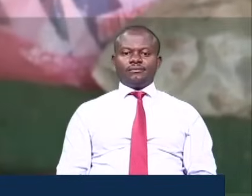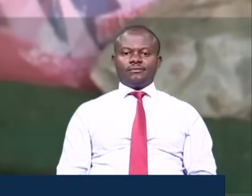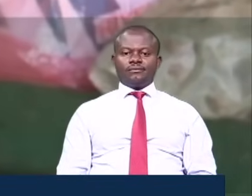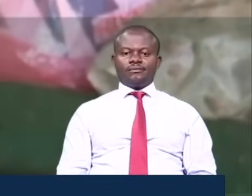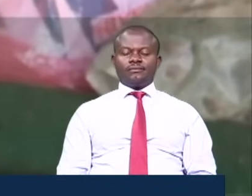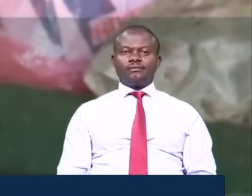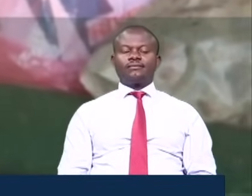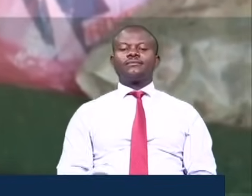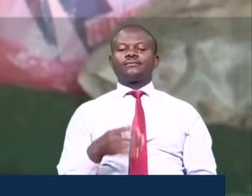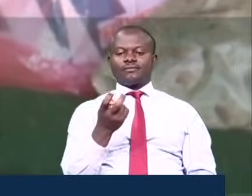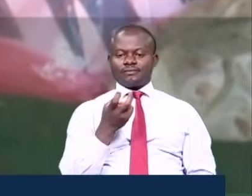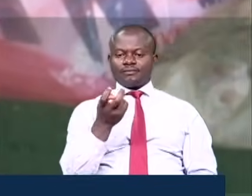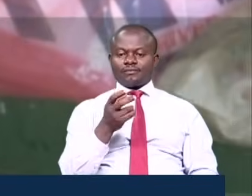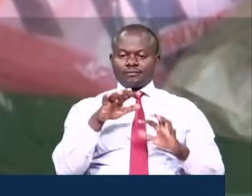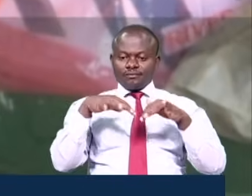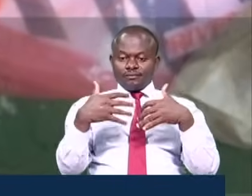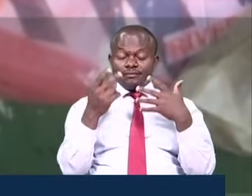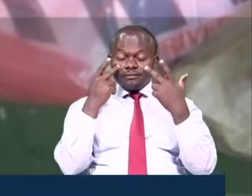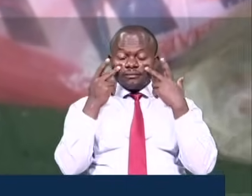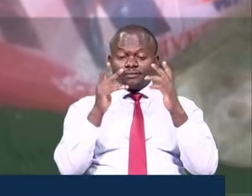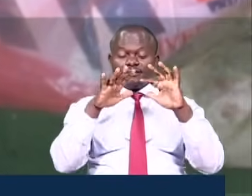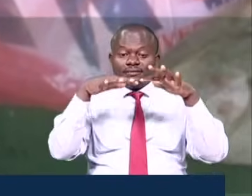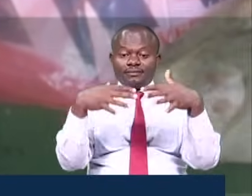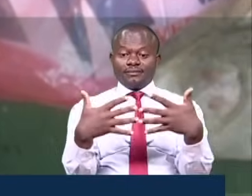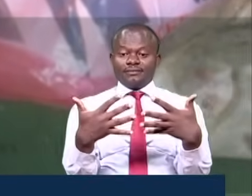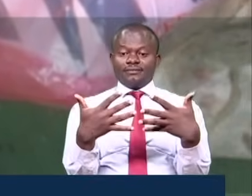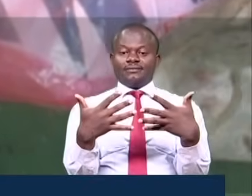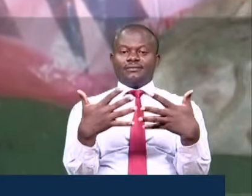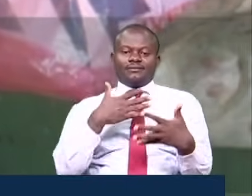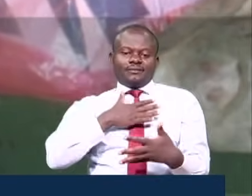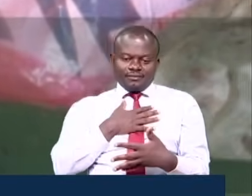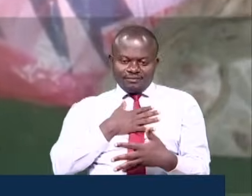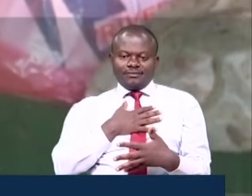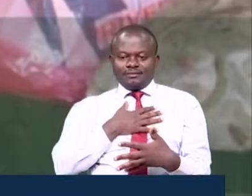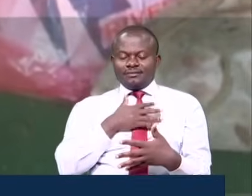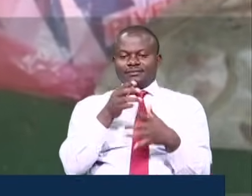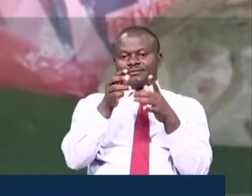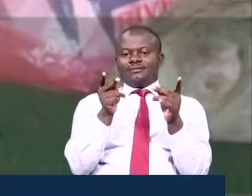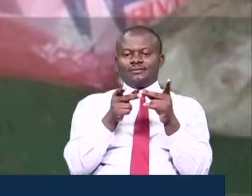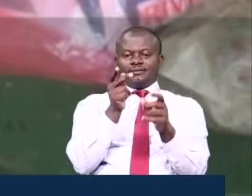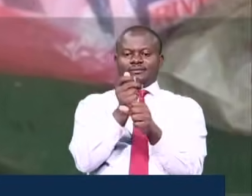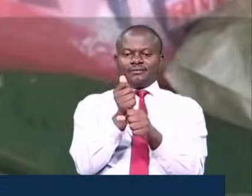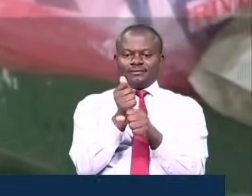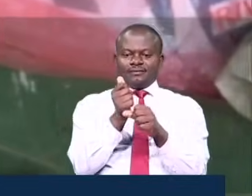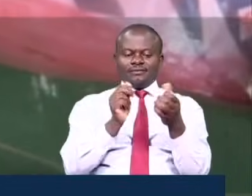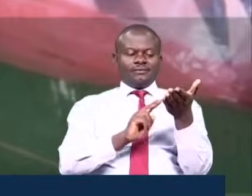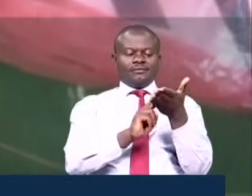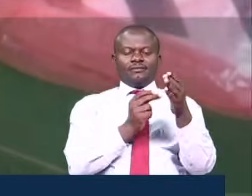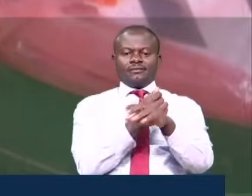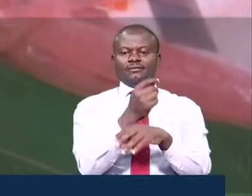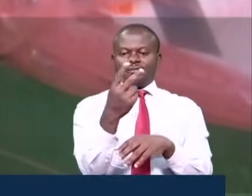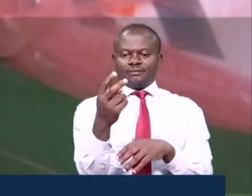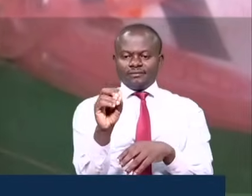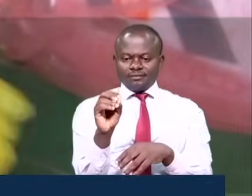urugendo rwawe urubonye gute uyu munsi urugendo rwanjye kuko tugeze aho ukorera kuri